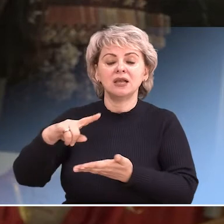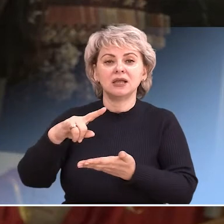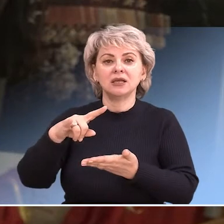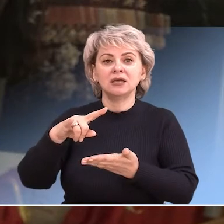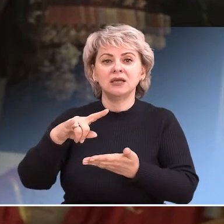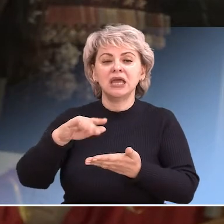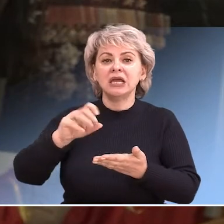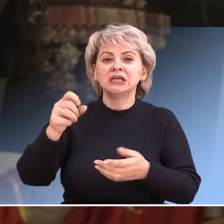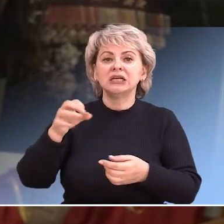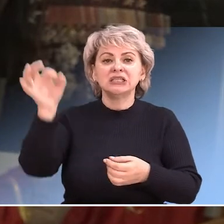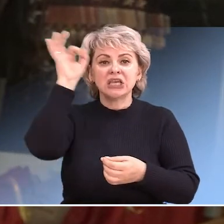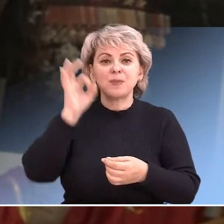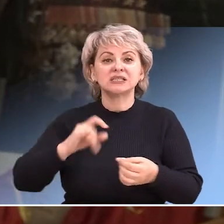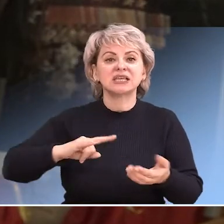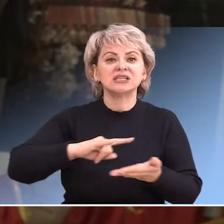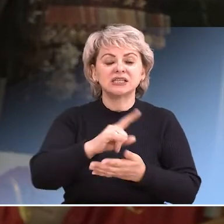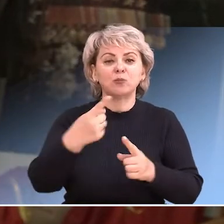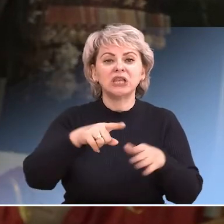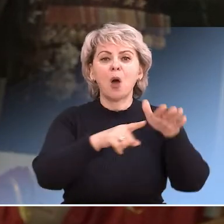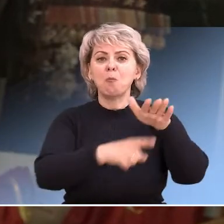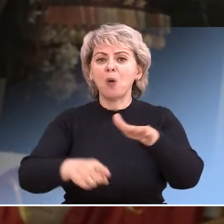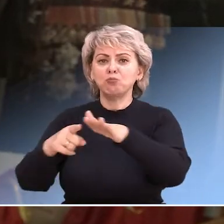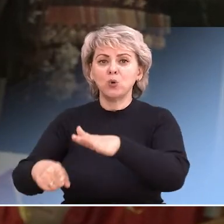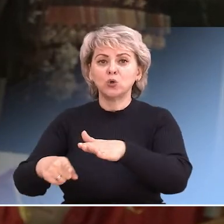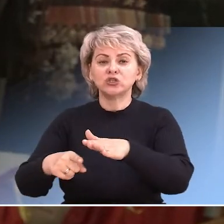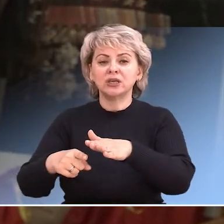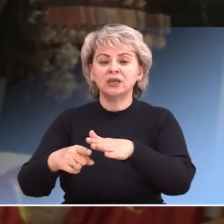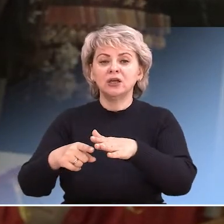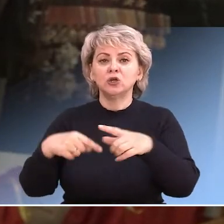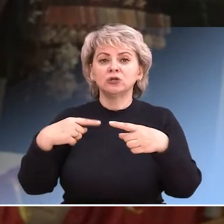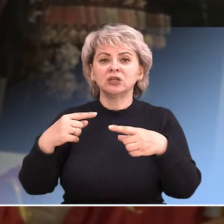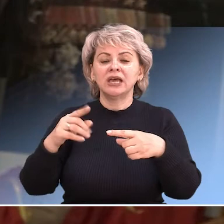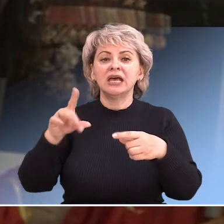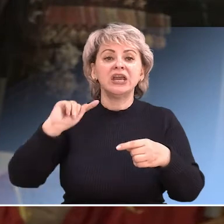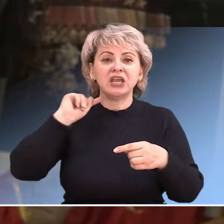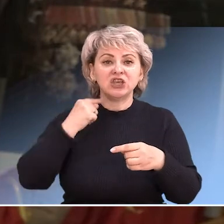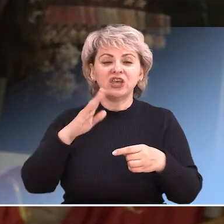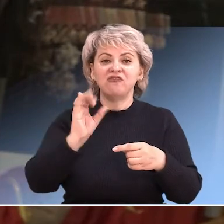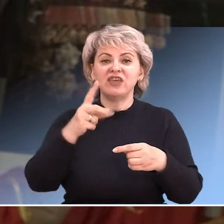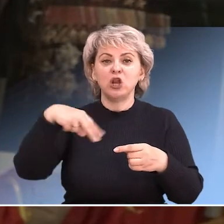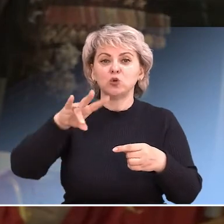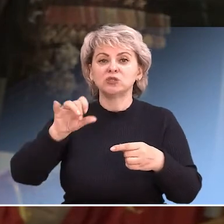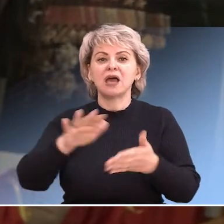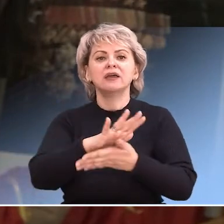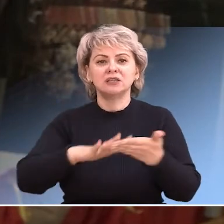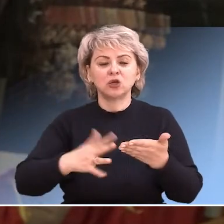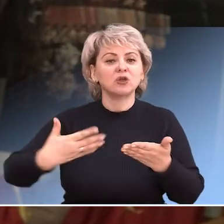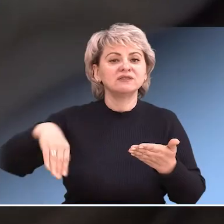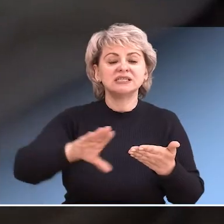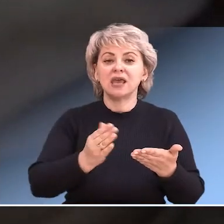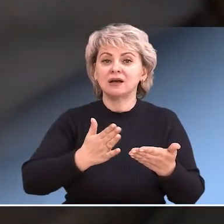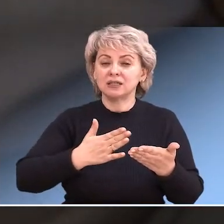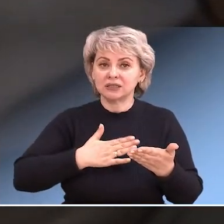летели немецкие самолеты для бомбежки Риги, Вильнюса и так